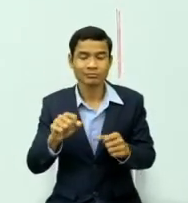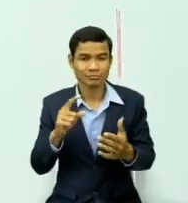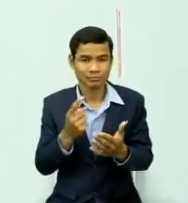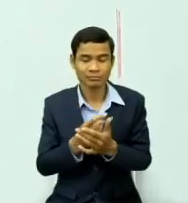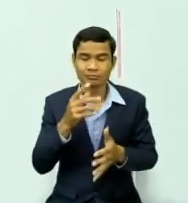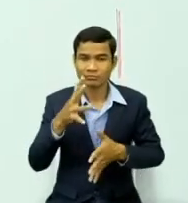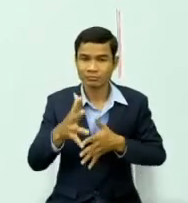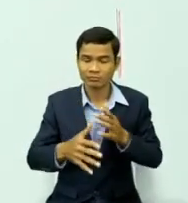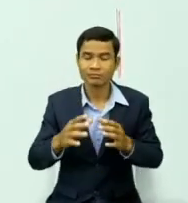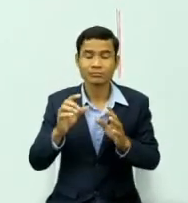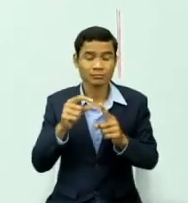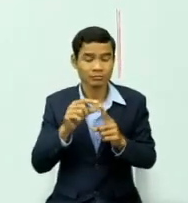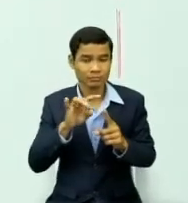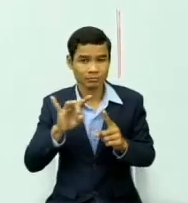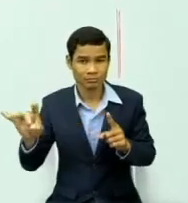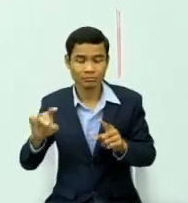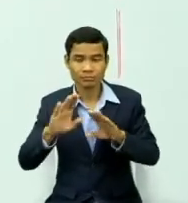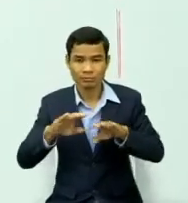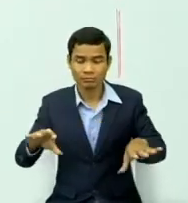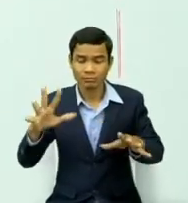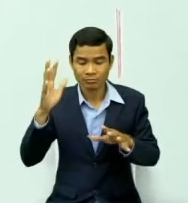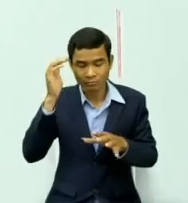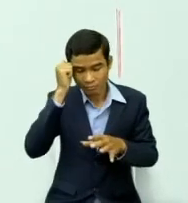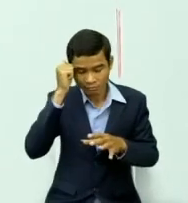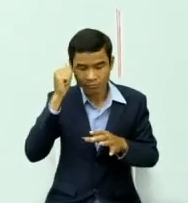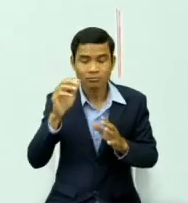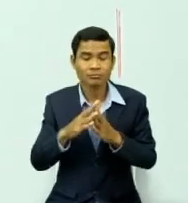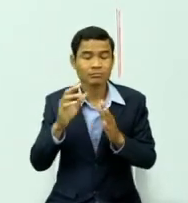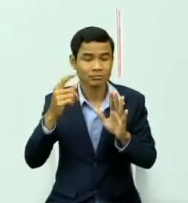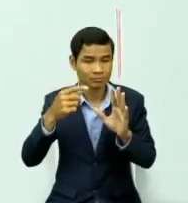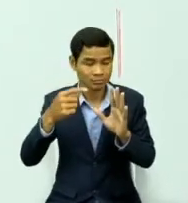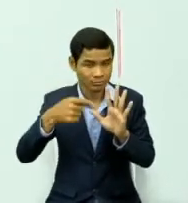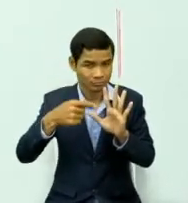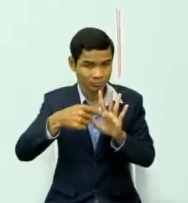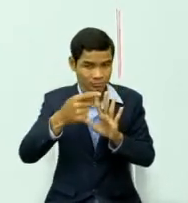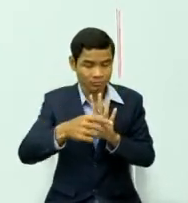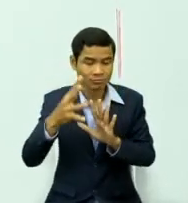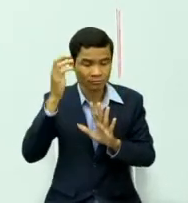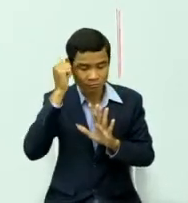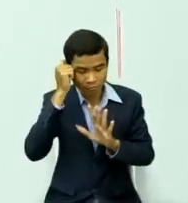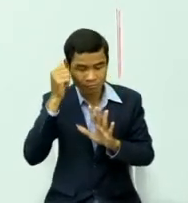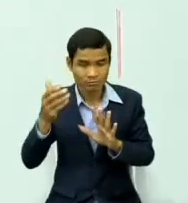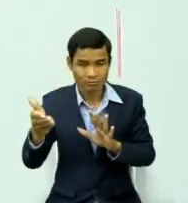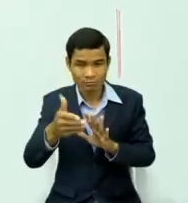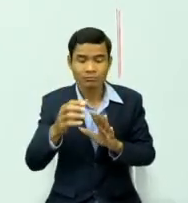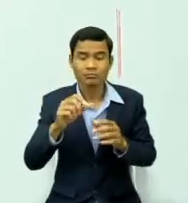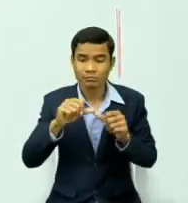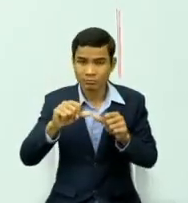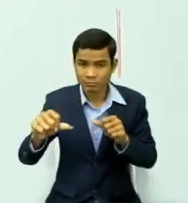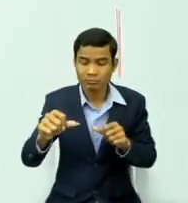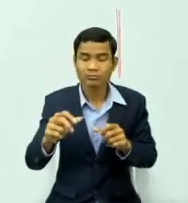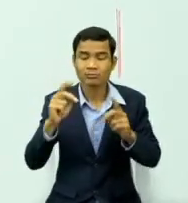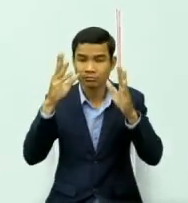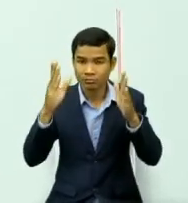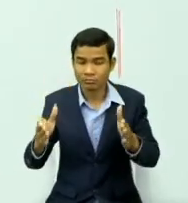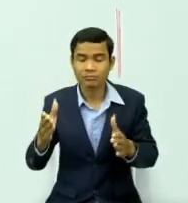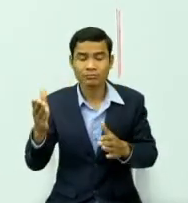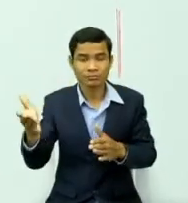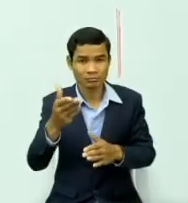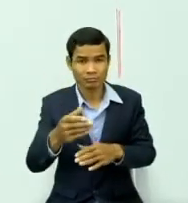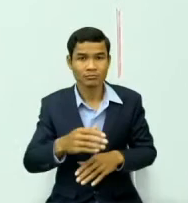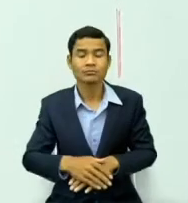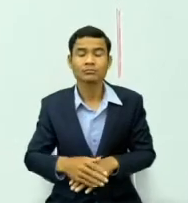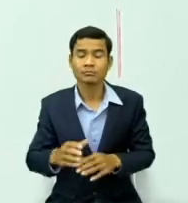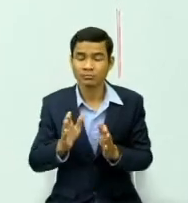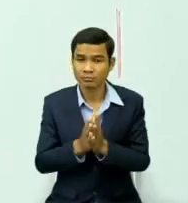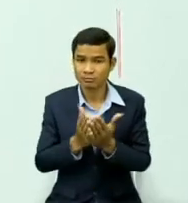an phiền. Hồi con á, con trai chùm nắm. Sẽ lại nè cửa con chùm nắm mạnh nè con. Tại lấy chị bằng tớ. Cứ nè cửa con tình ạc